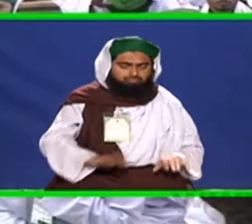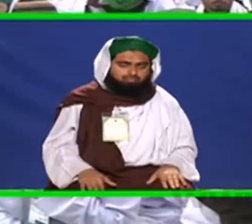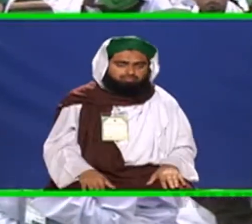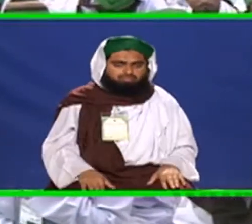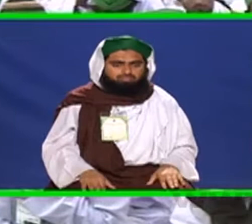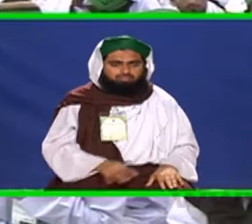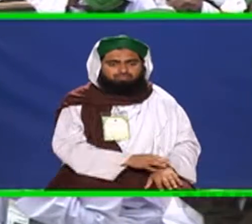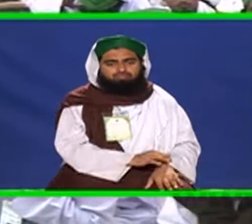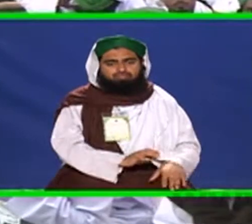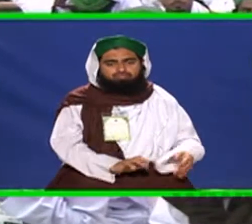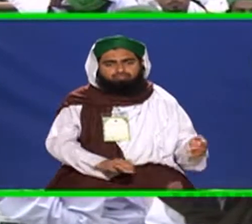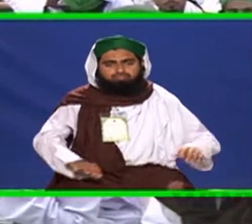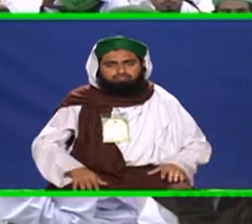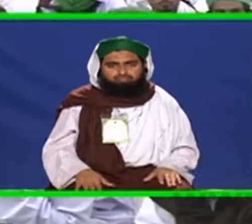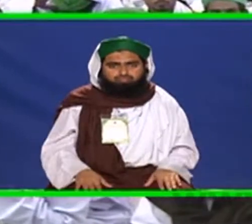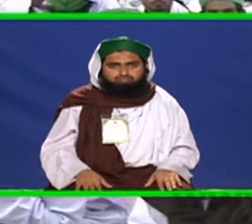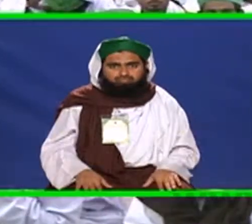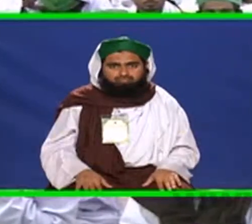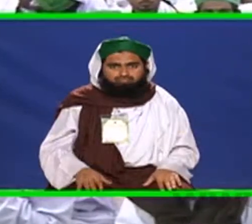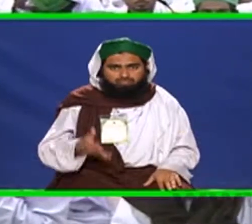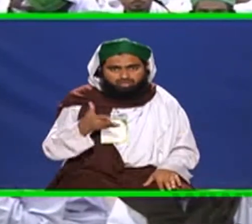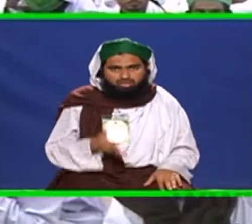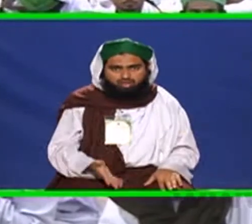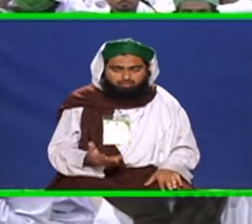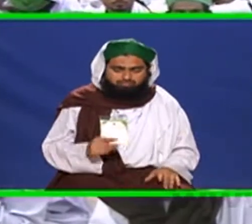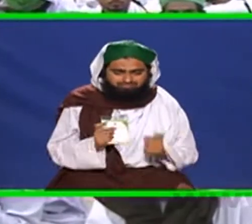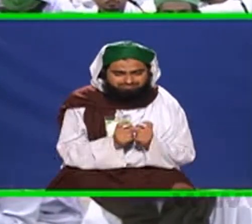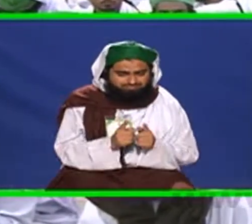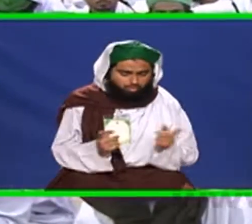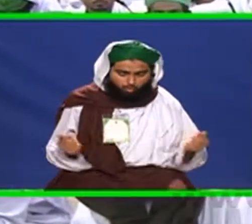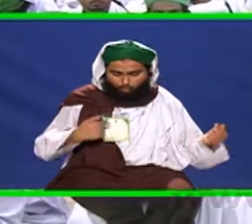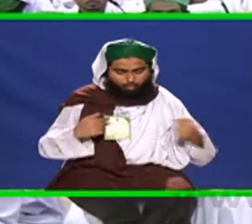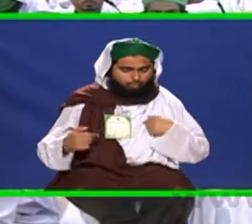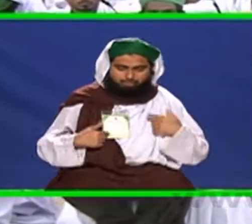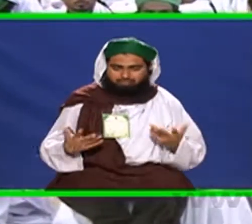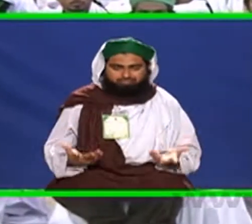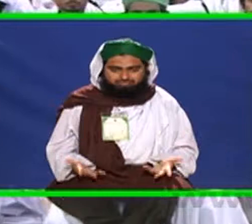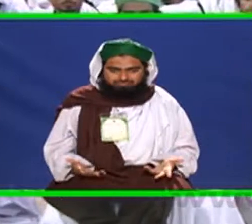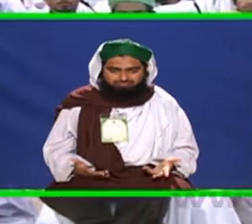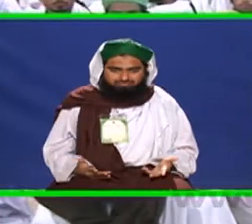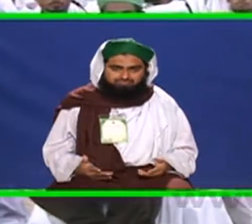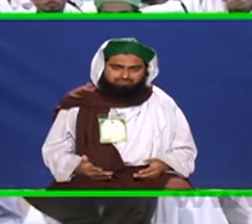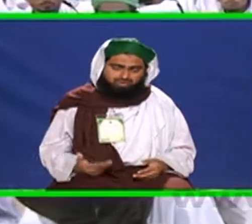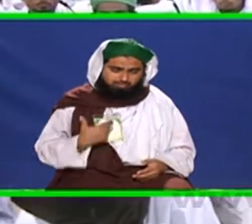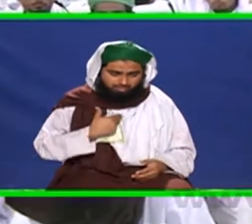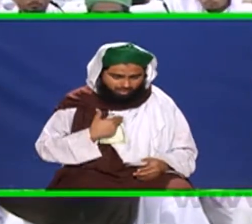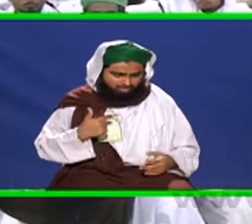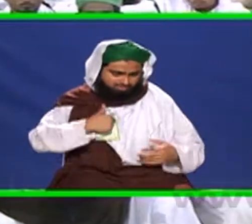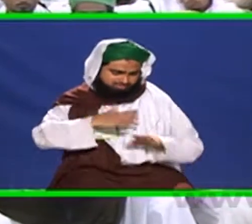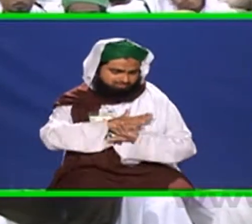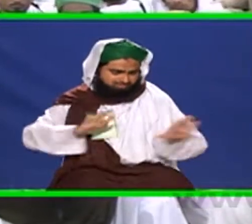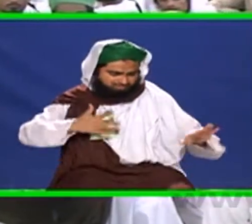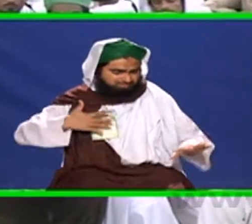تو خشکی کا جانور ہے. میرا گھوڑا بھی صاف ہے، میرا بدن بھی صاف، کپڑے میں کوئی بچھو نہیں. اب دیکھتا ہوں بچھو کیسے آتا ہے اور مجھے ڈنک مارتا